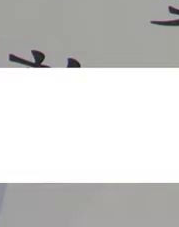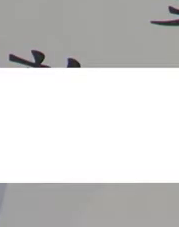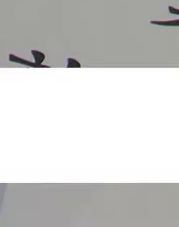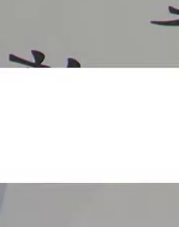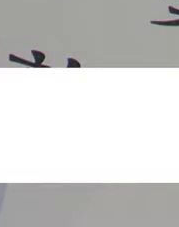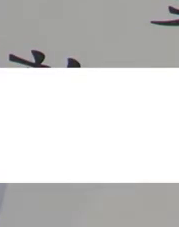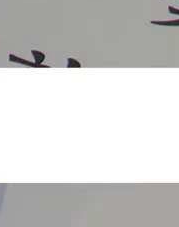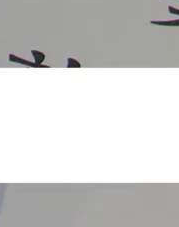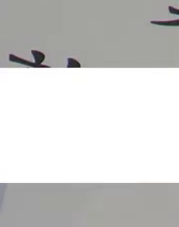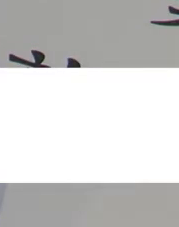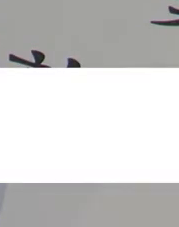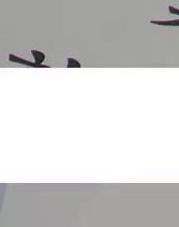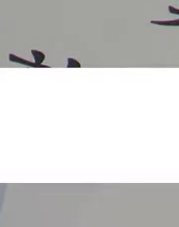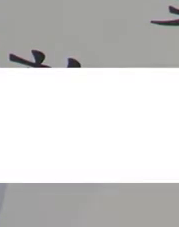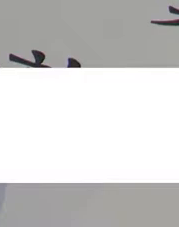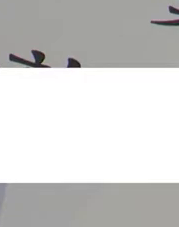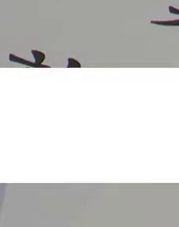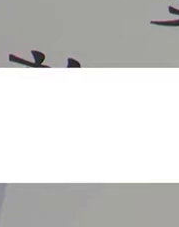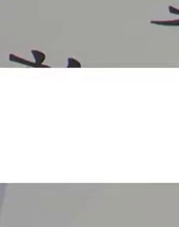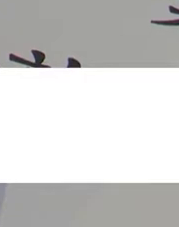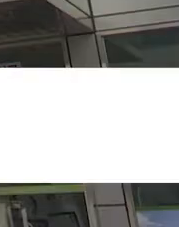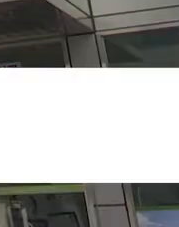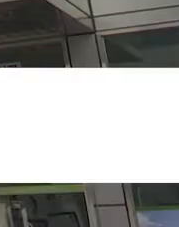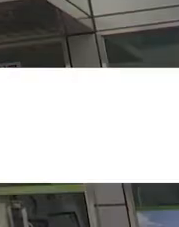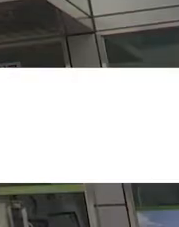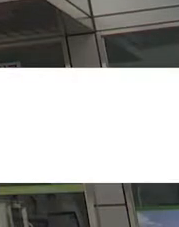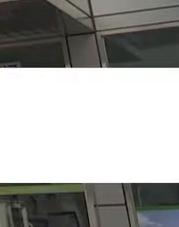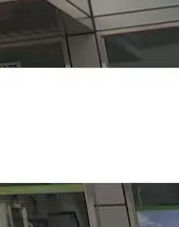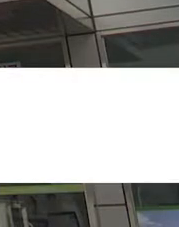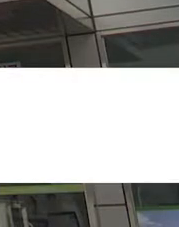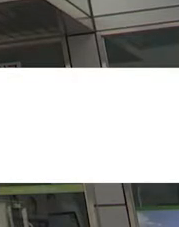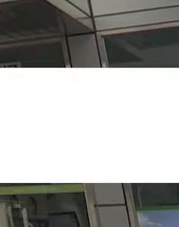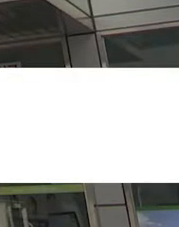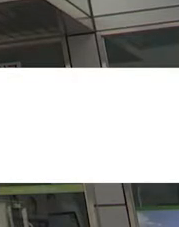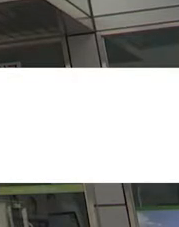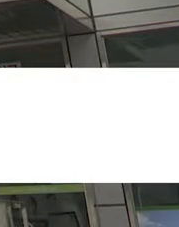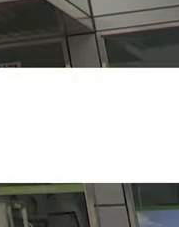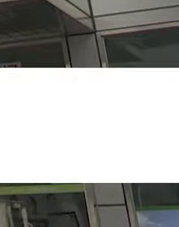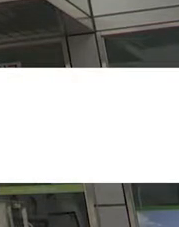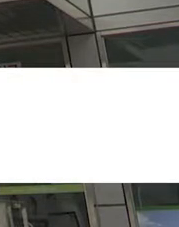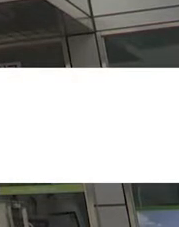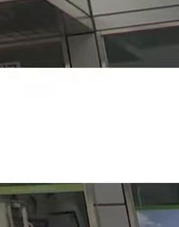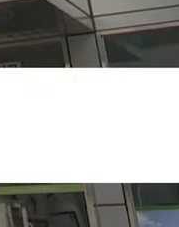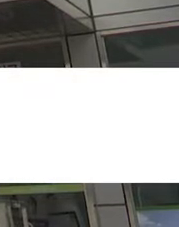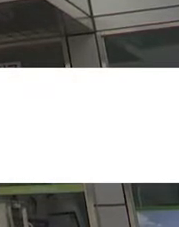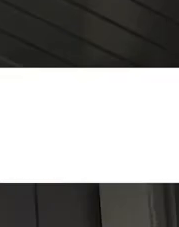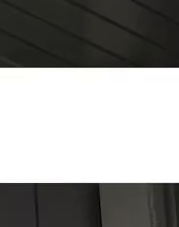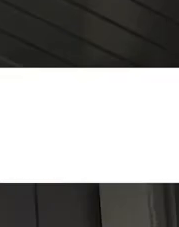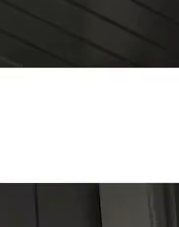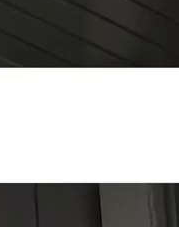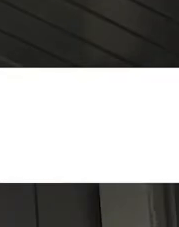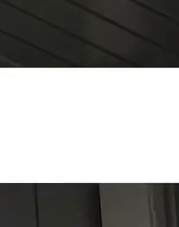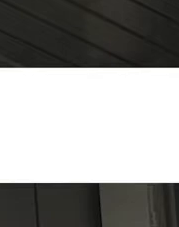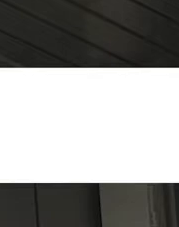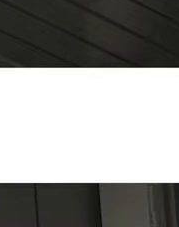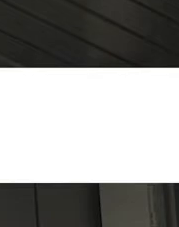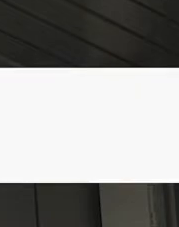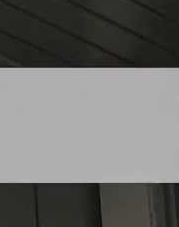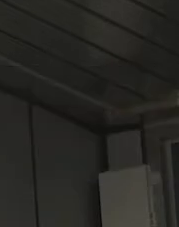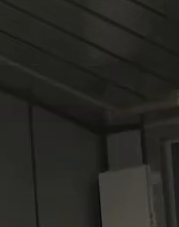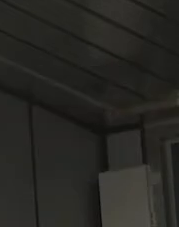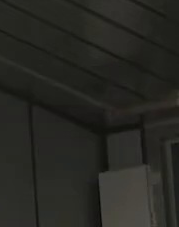강서구가 보건복지부가 주관한 2021년 기초생활보장제도 평가에서 우수 지자체로 선정돼 보건복지부